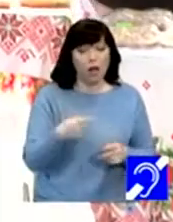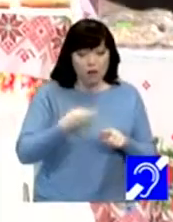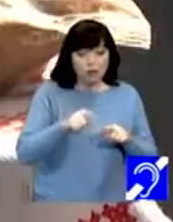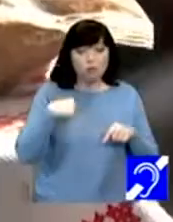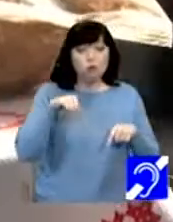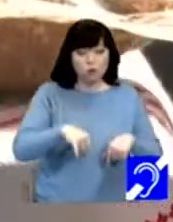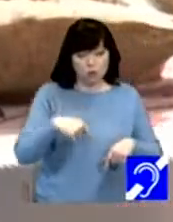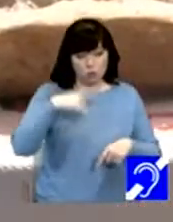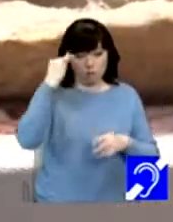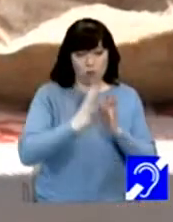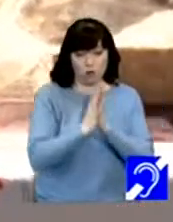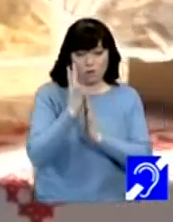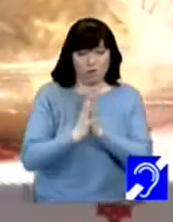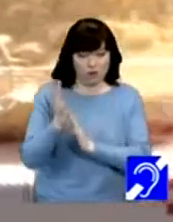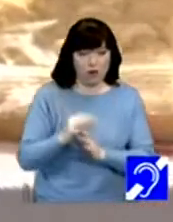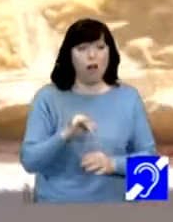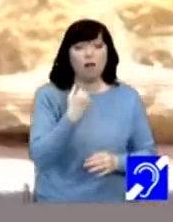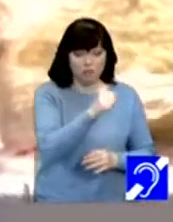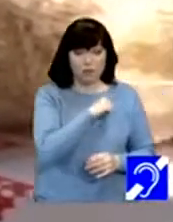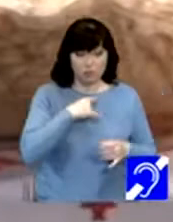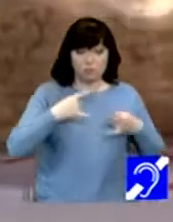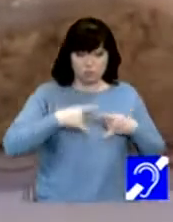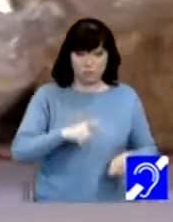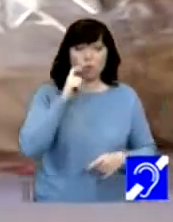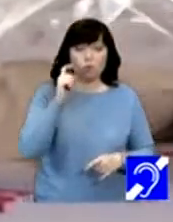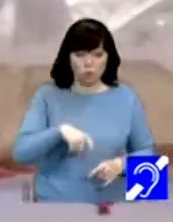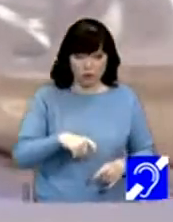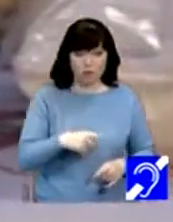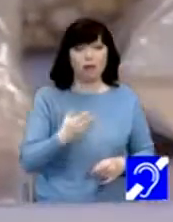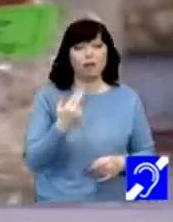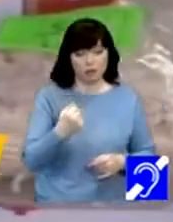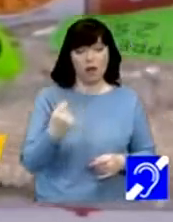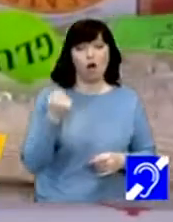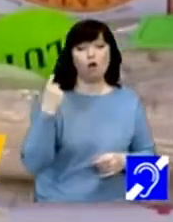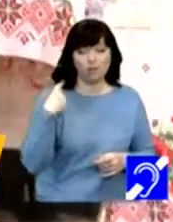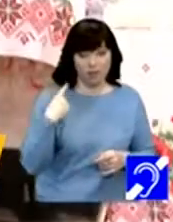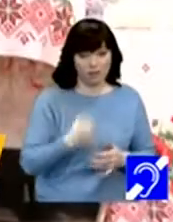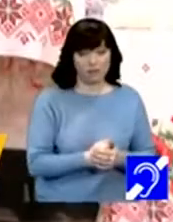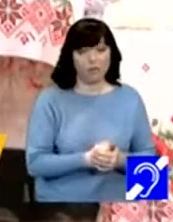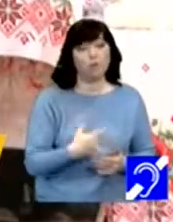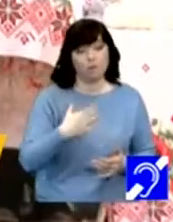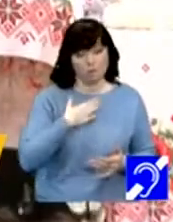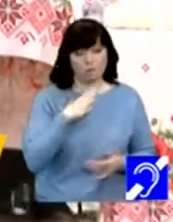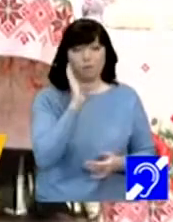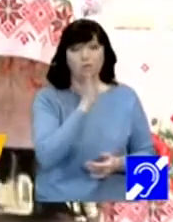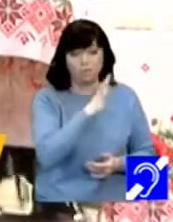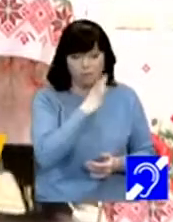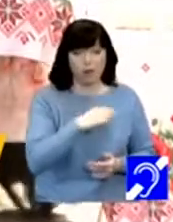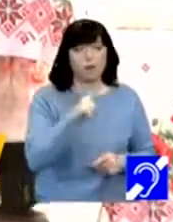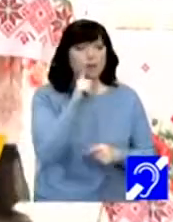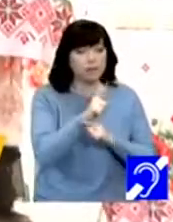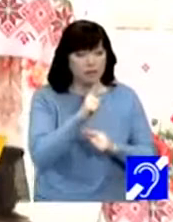Republica Moldova. Deci originar din Ucraina. Da, sunt născut în regiunea Odessa. La mine mama,